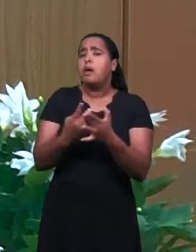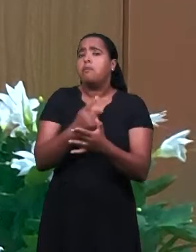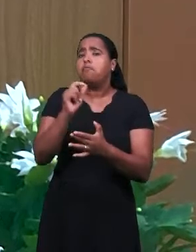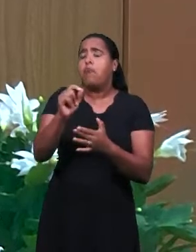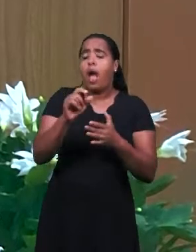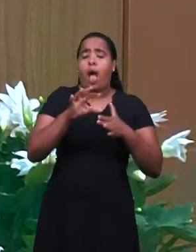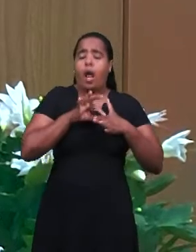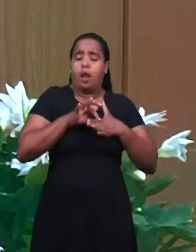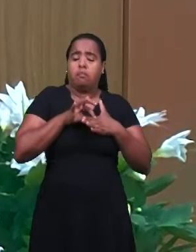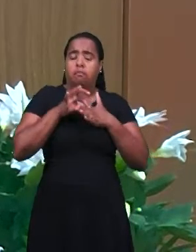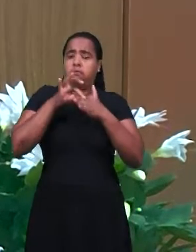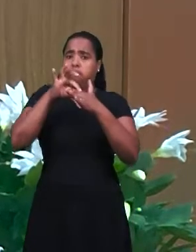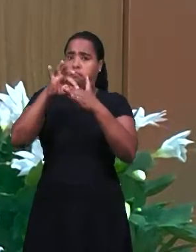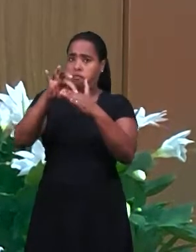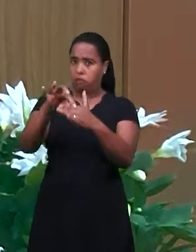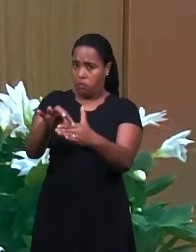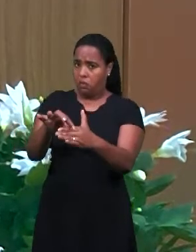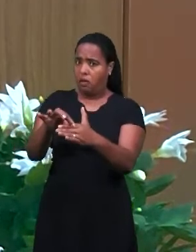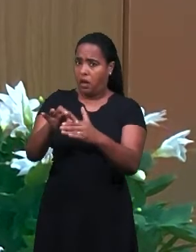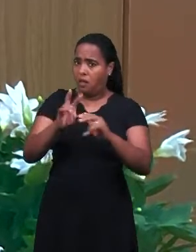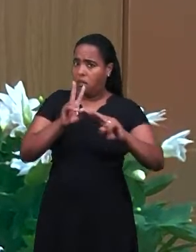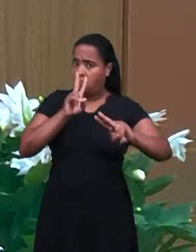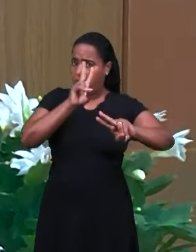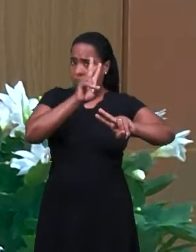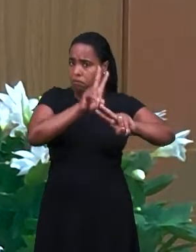Неемия был